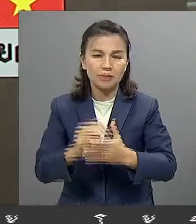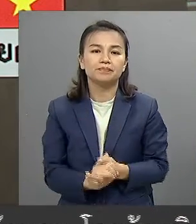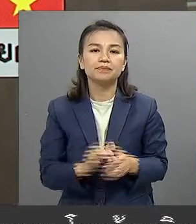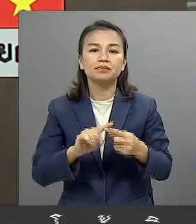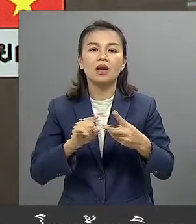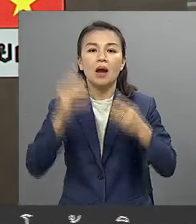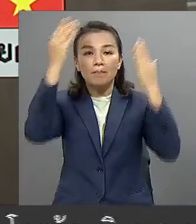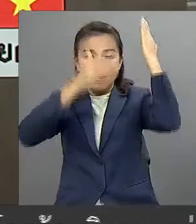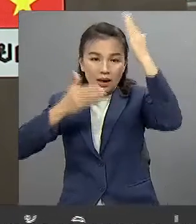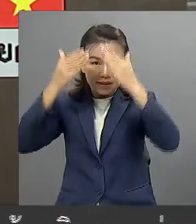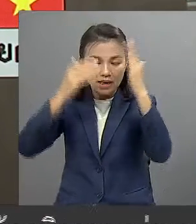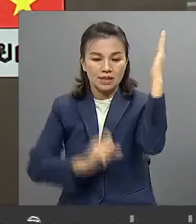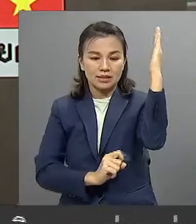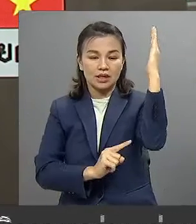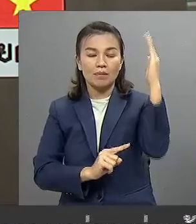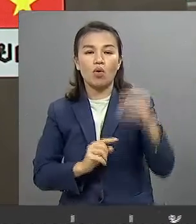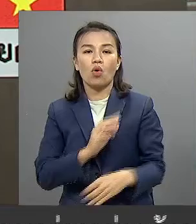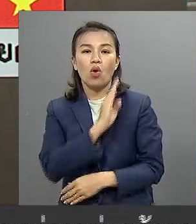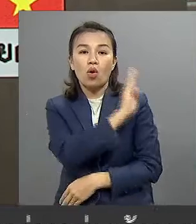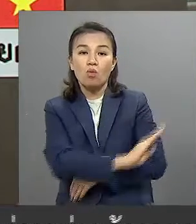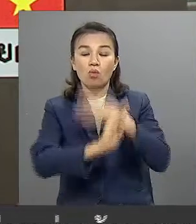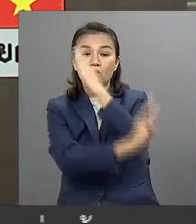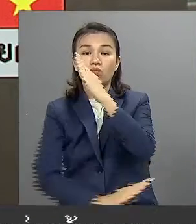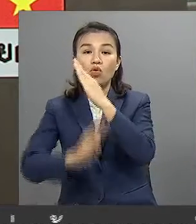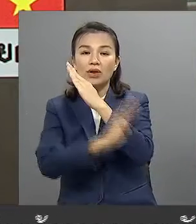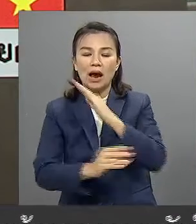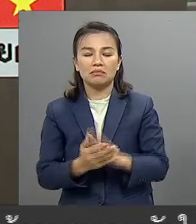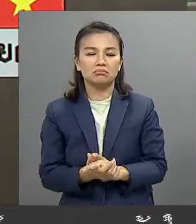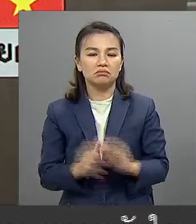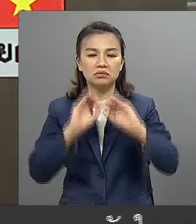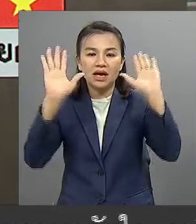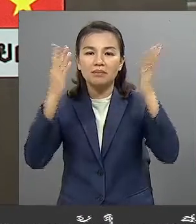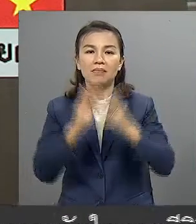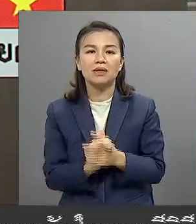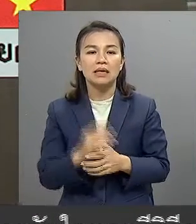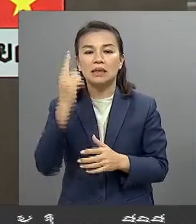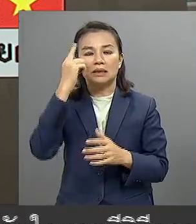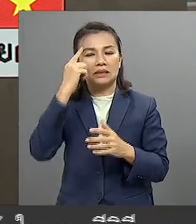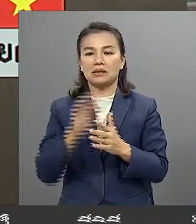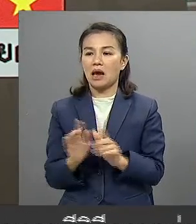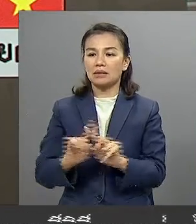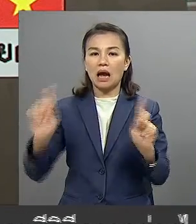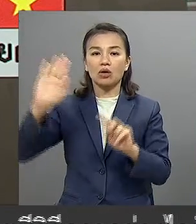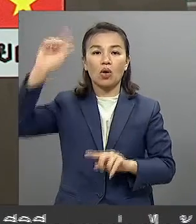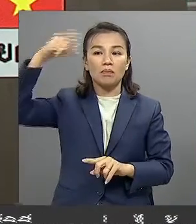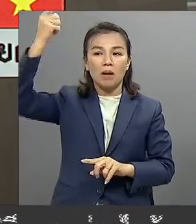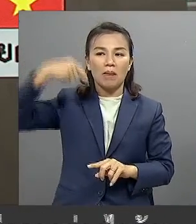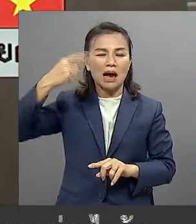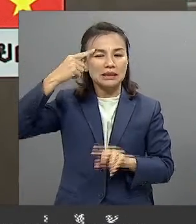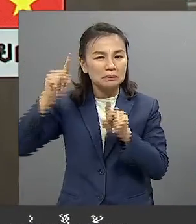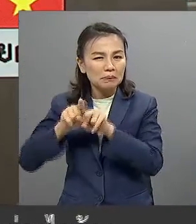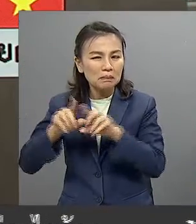บรูไนยังไม่ได้แสดงท่าทีชัดเจนค่ะแม้ว่าจะมีจุดยืนไม่เห็นด้วยกับกองทัพเรียนมาโดยเฉพาะสิงคโปร์ค่ะ